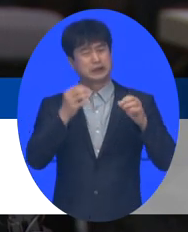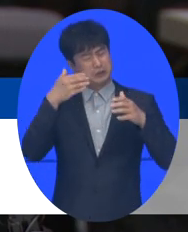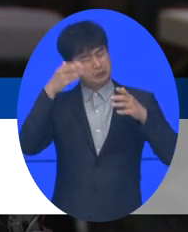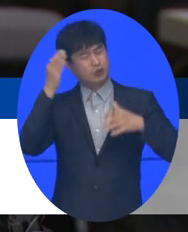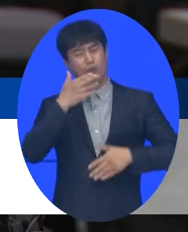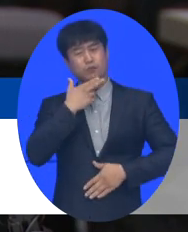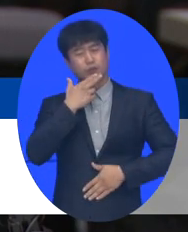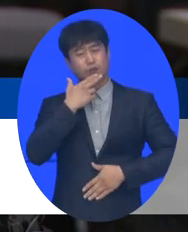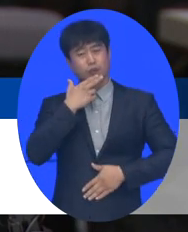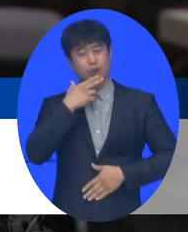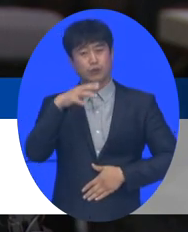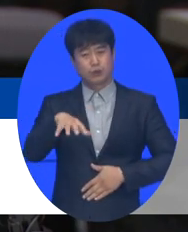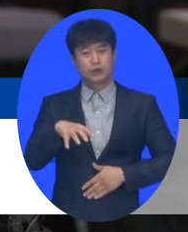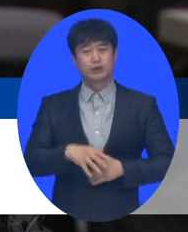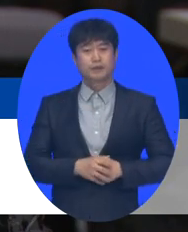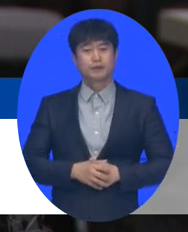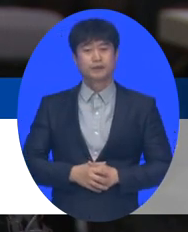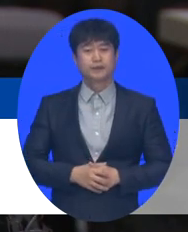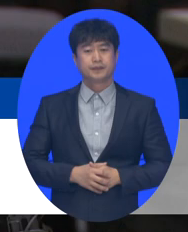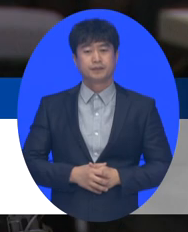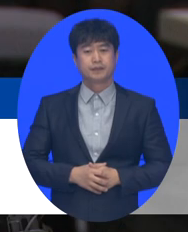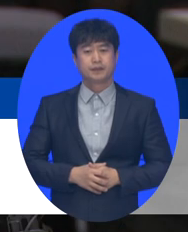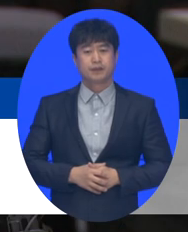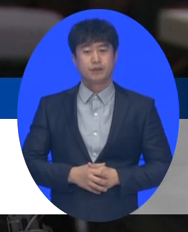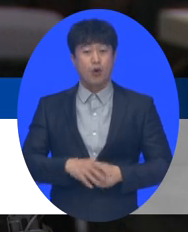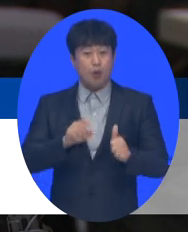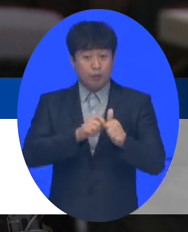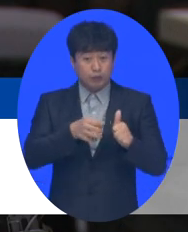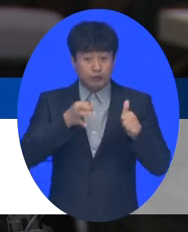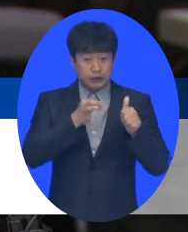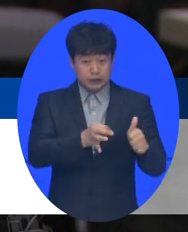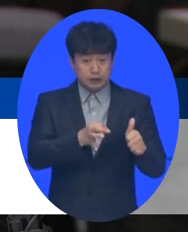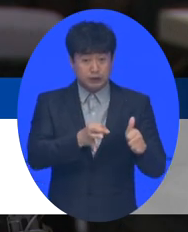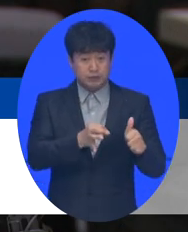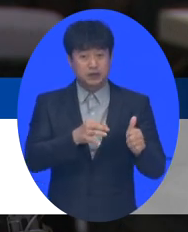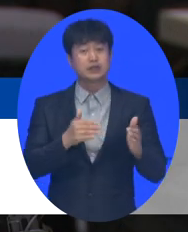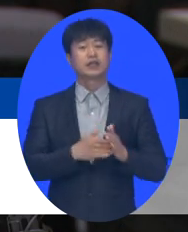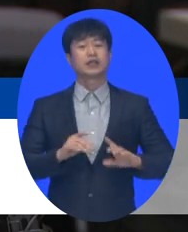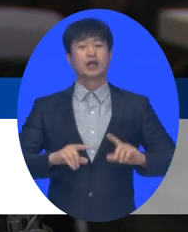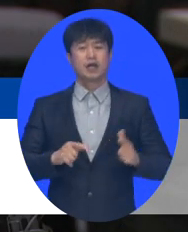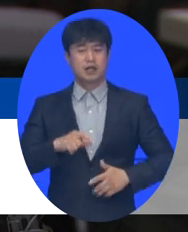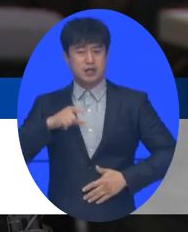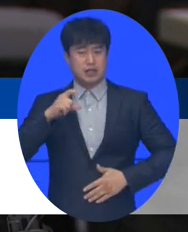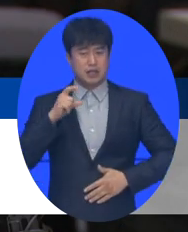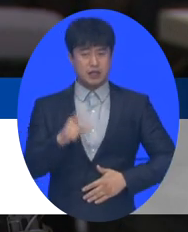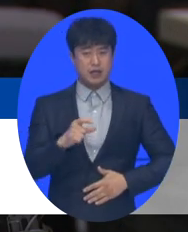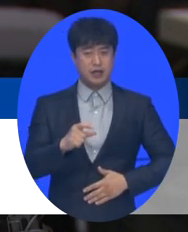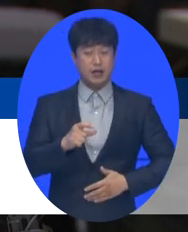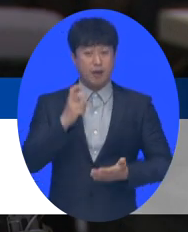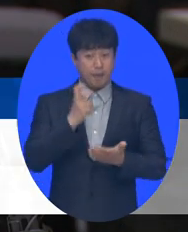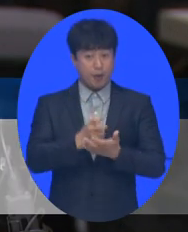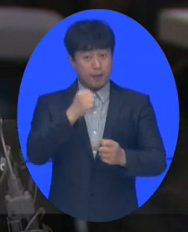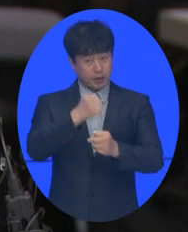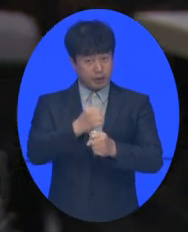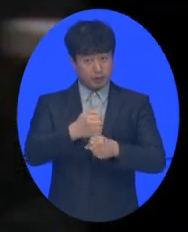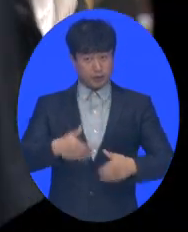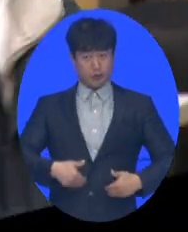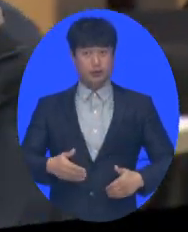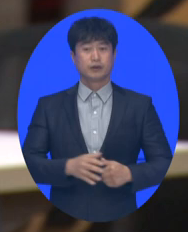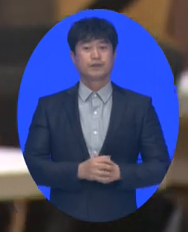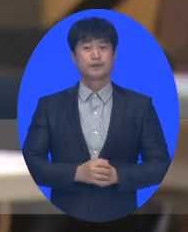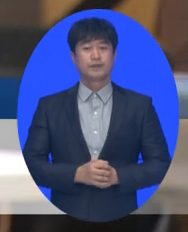쓰는 현장들이 많거든요 그 범칙금에 주해지 말고 아주 강력하게 밥지을 만들어